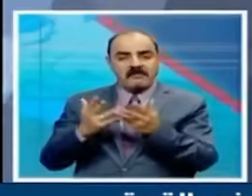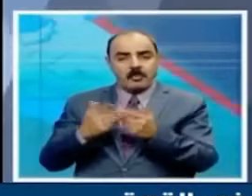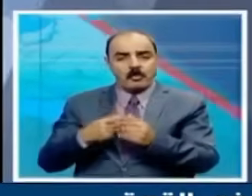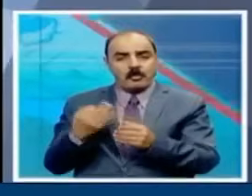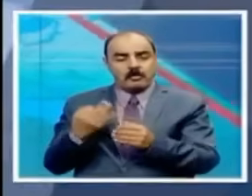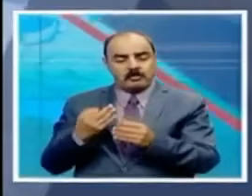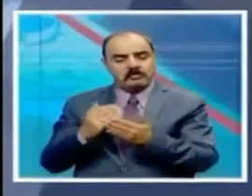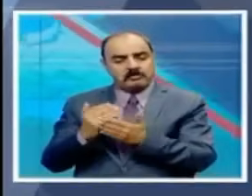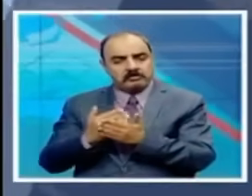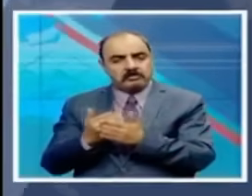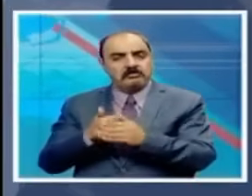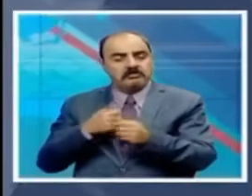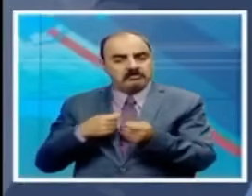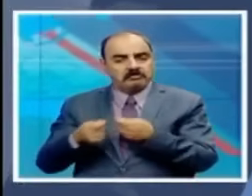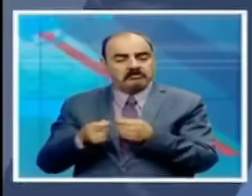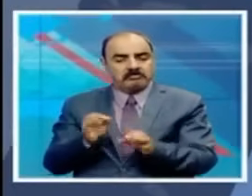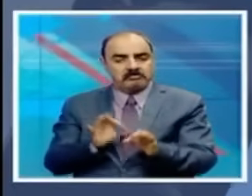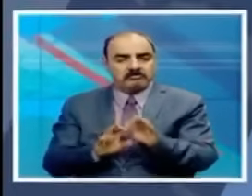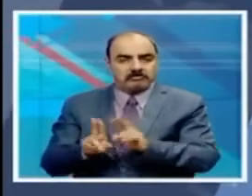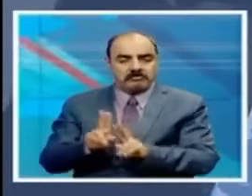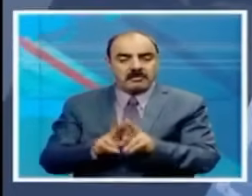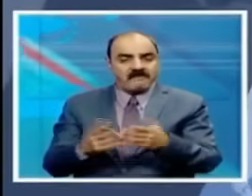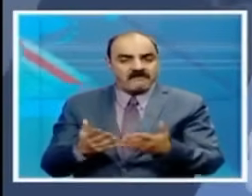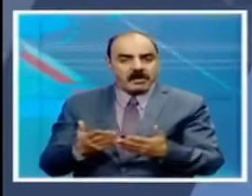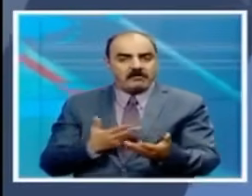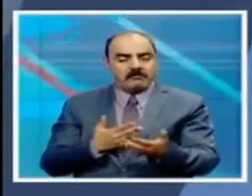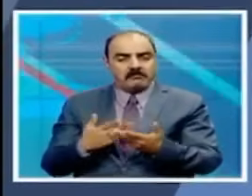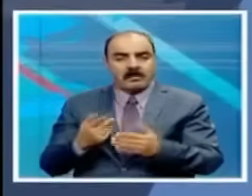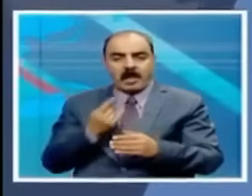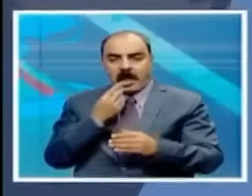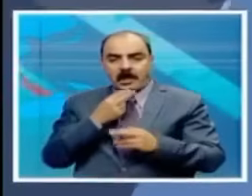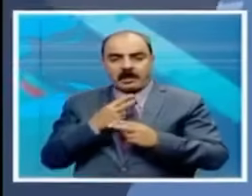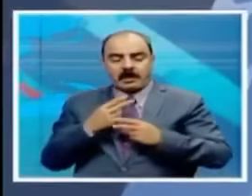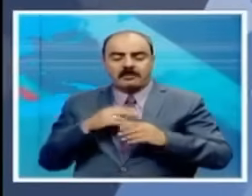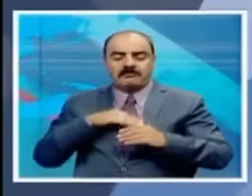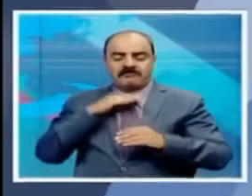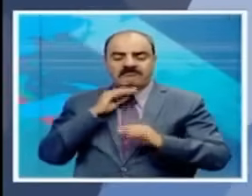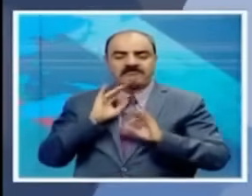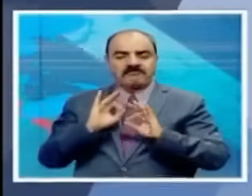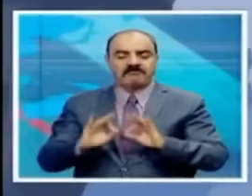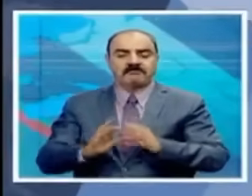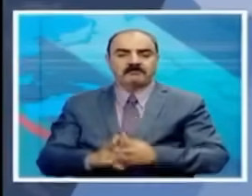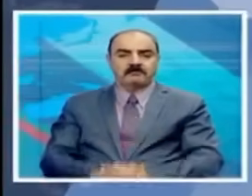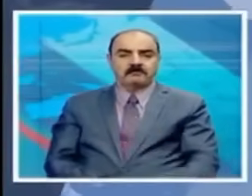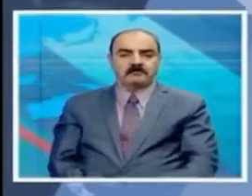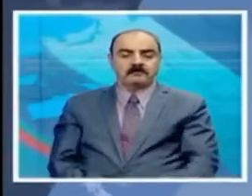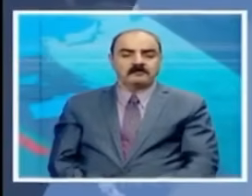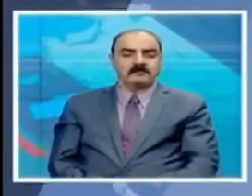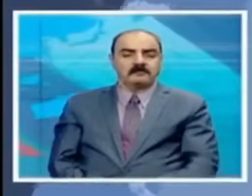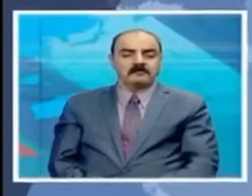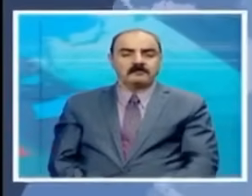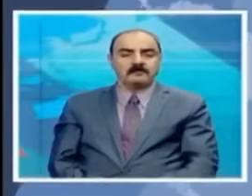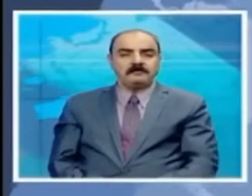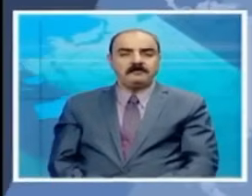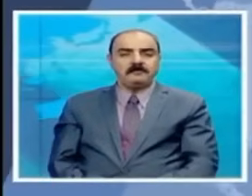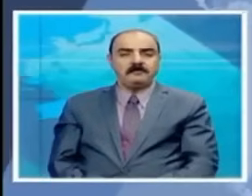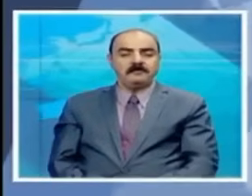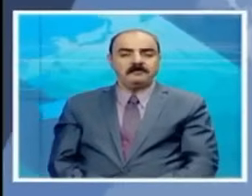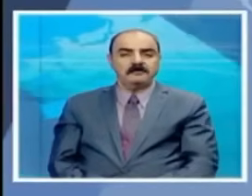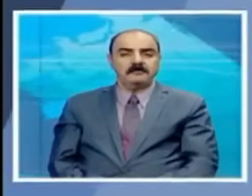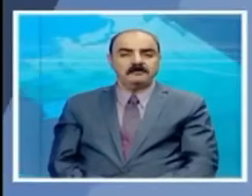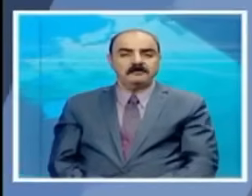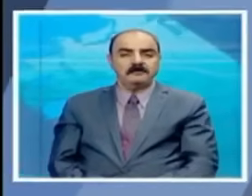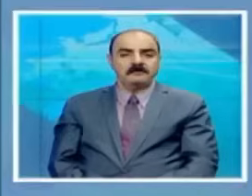السياسية والاقتصادية مع مصر، خاصة ما يتعلق بتعزيزها في مجال الأمن الغذائي.